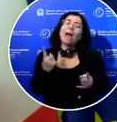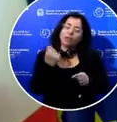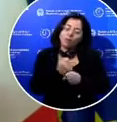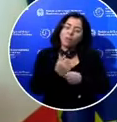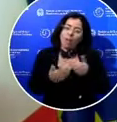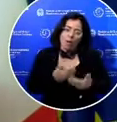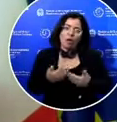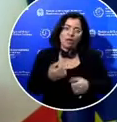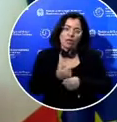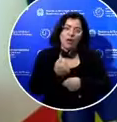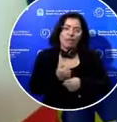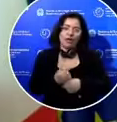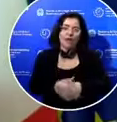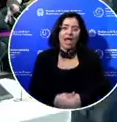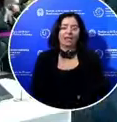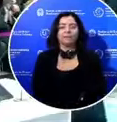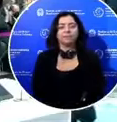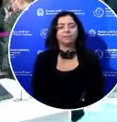Grazie.